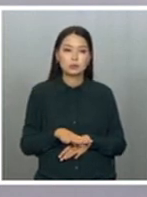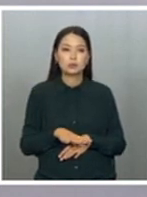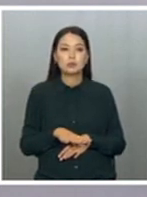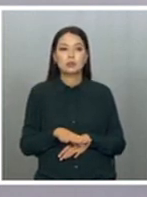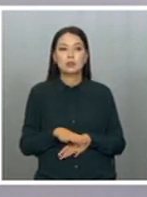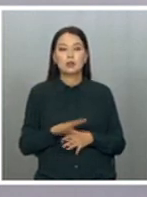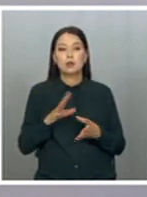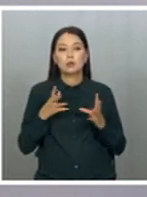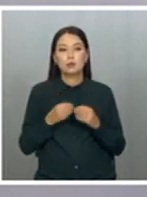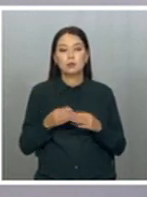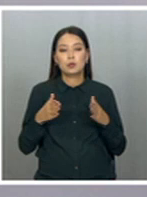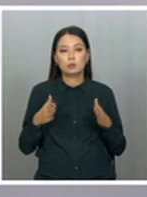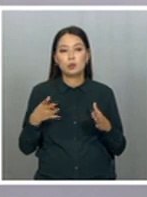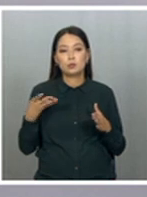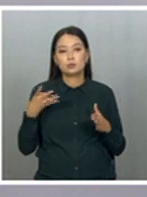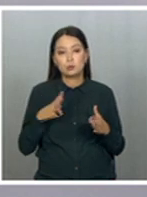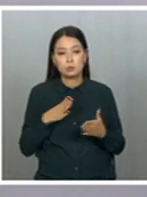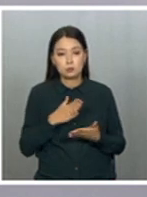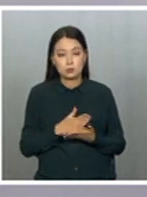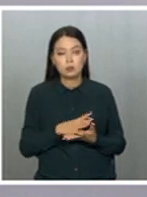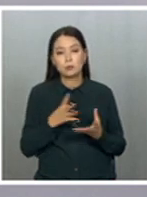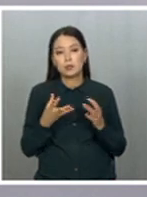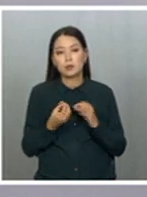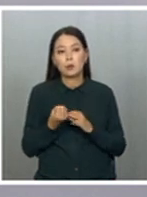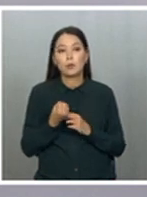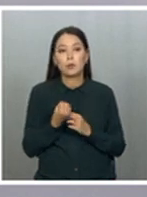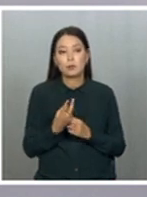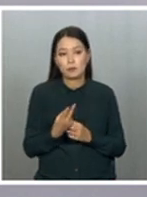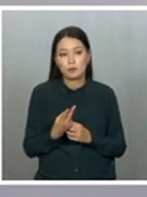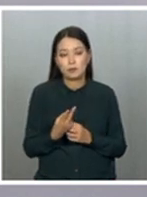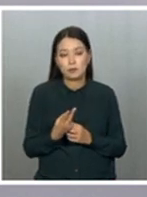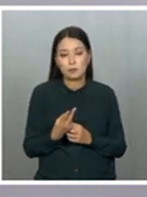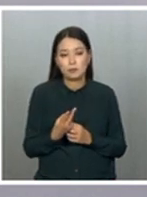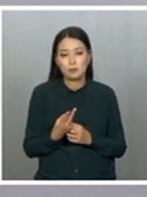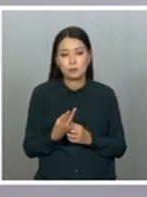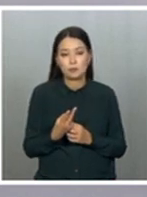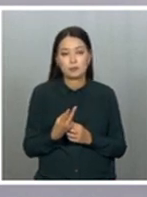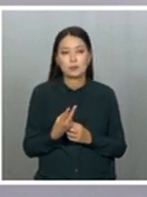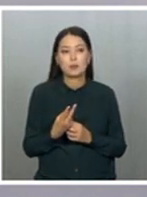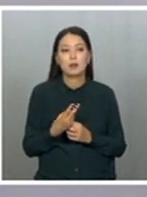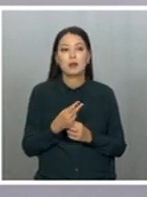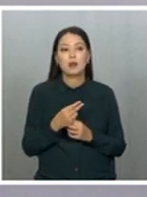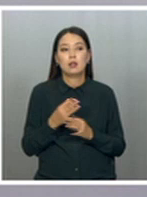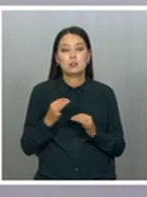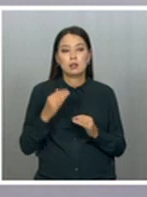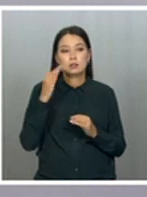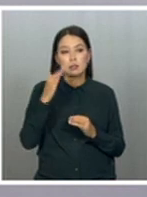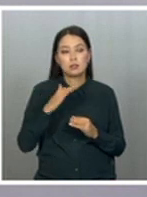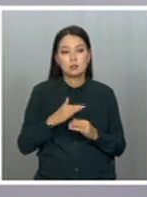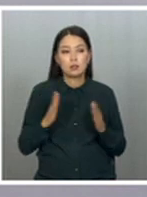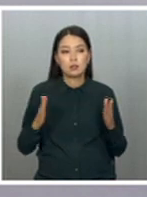және 4 бүйір қыры бар. Сонда барлығы 12 қыры бар. Және 2